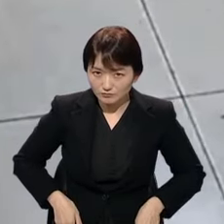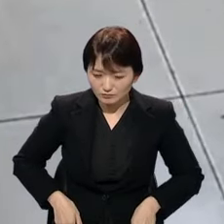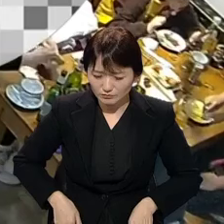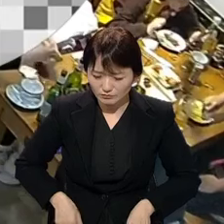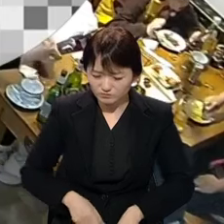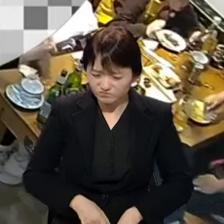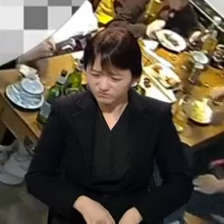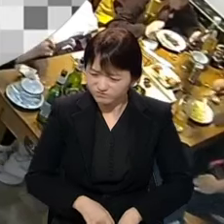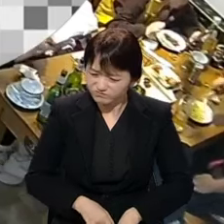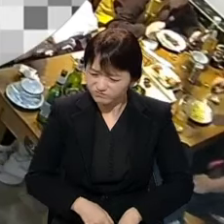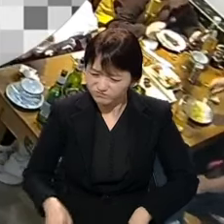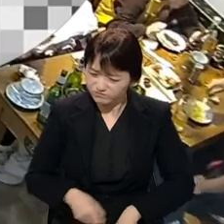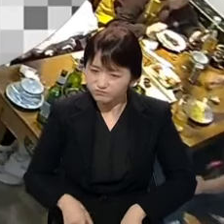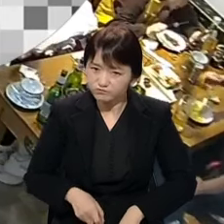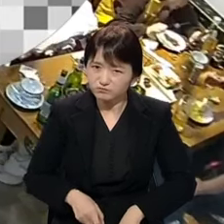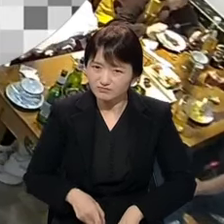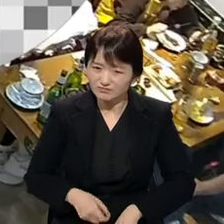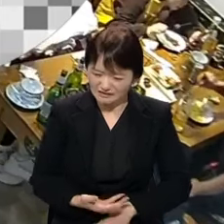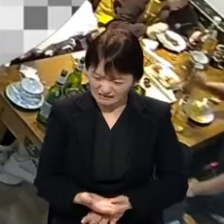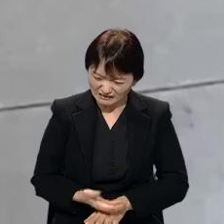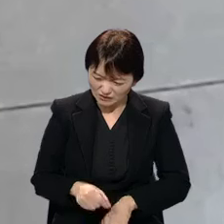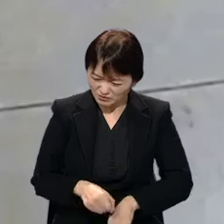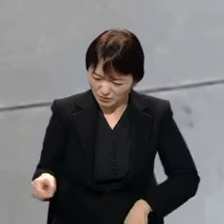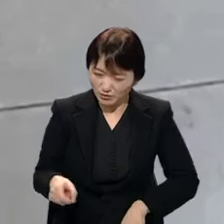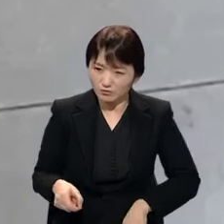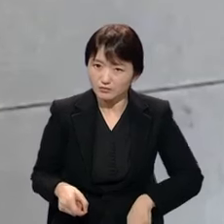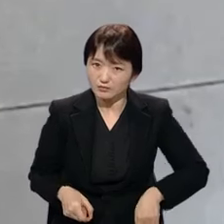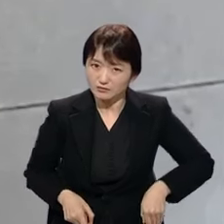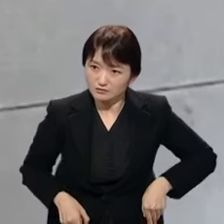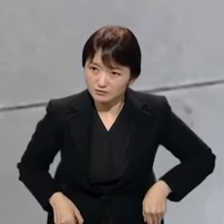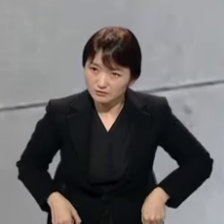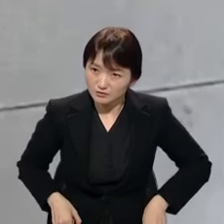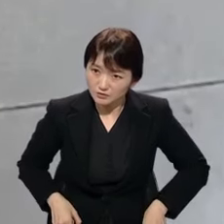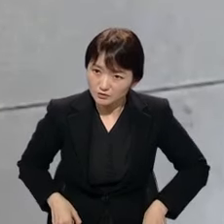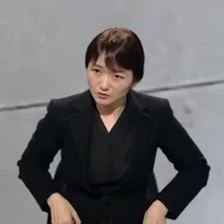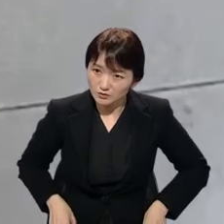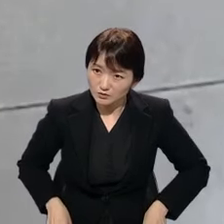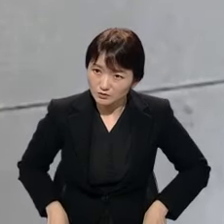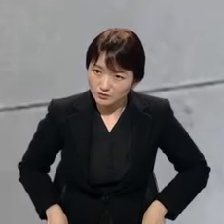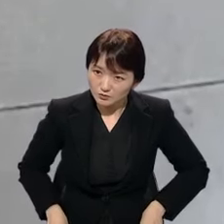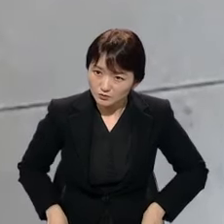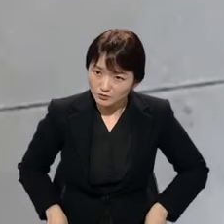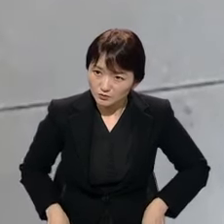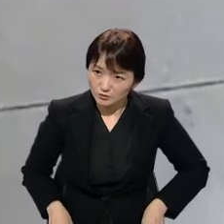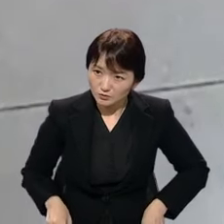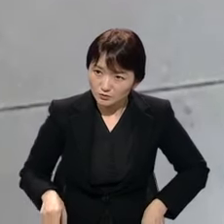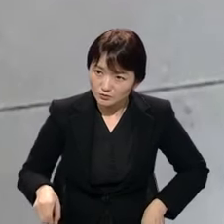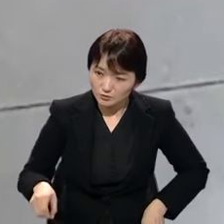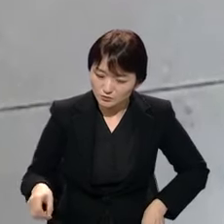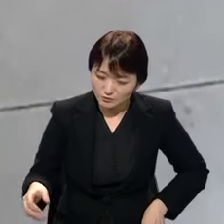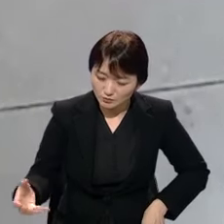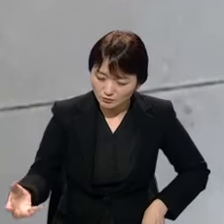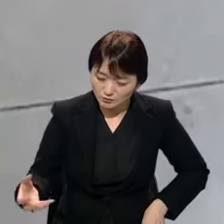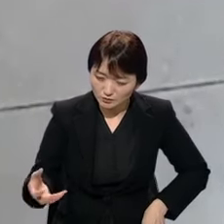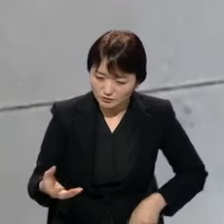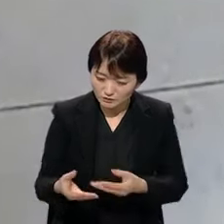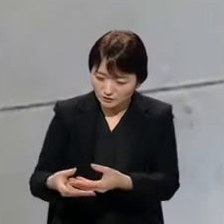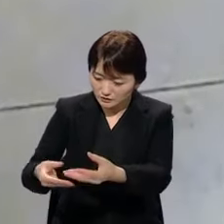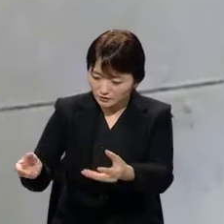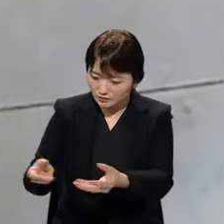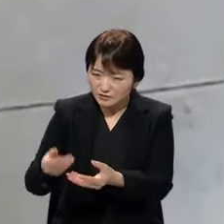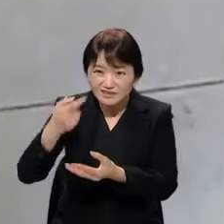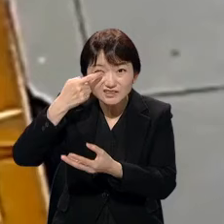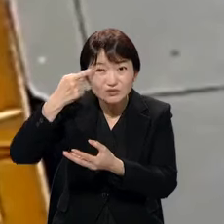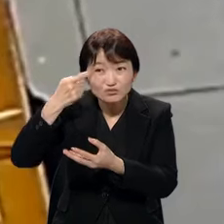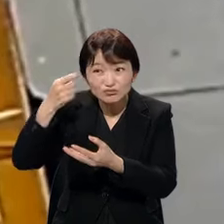잡아당기죠. 예, 아우 털을 뽑은 겁니다. 그렇게 뽑은 털을 손에 쥐고 꼼지락꼼지락 거리다가 그릇에 있는 저거